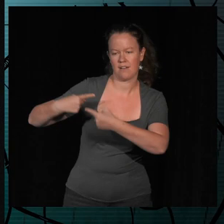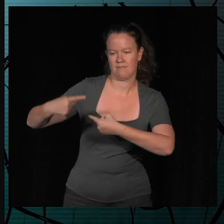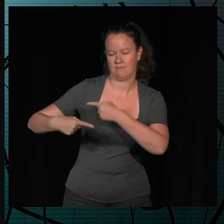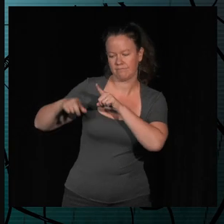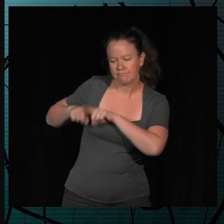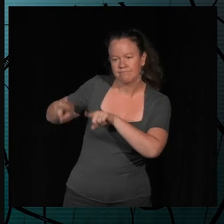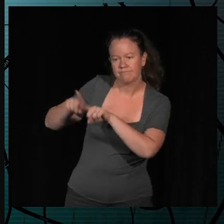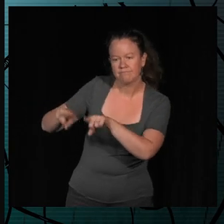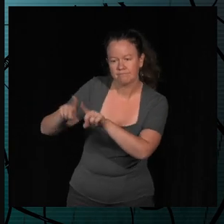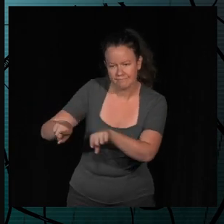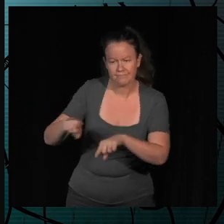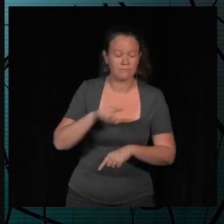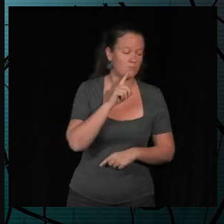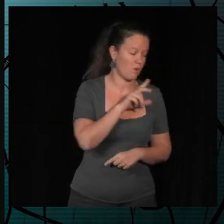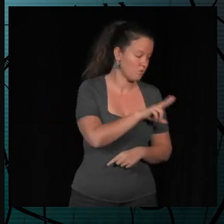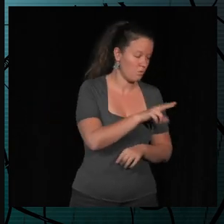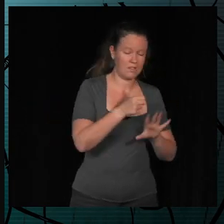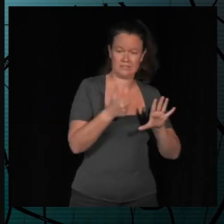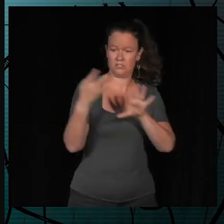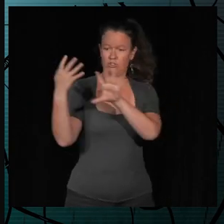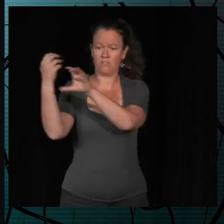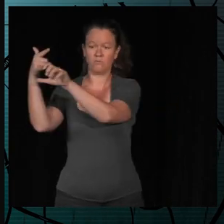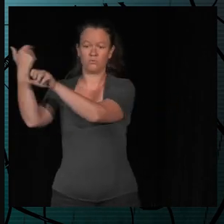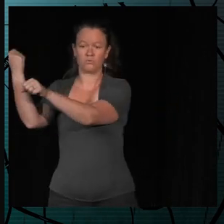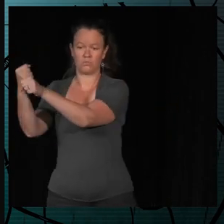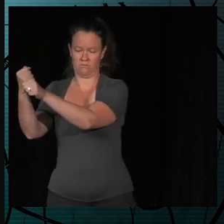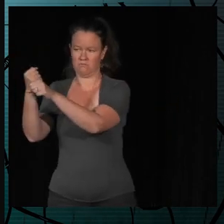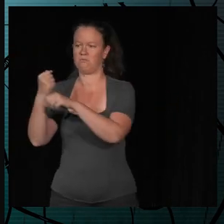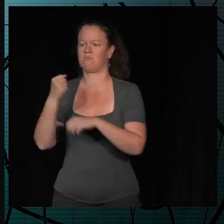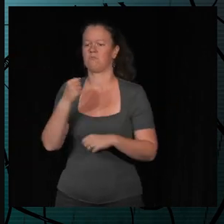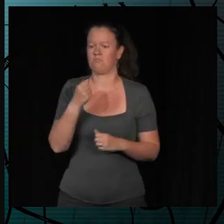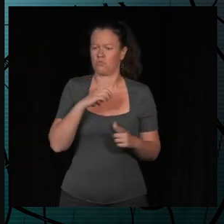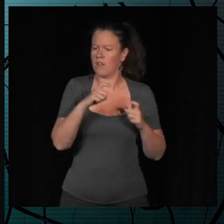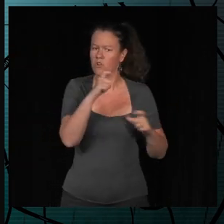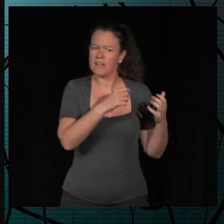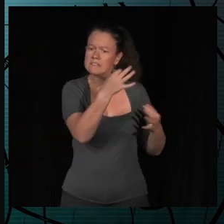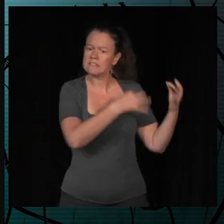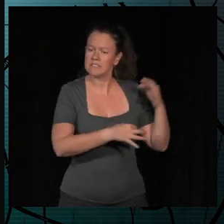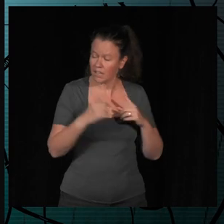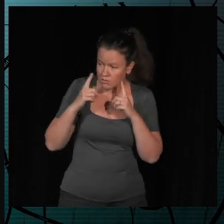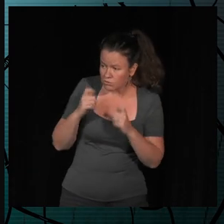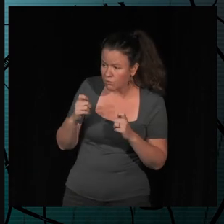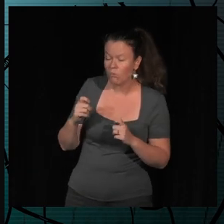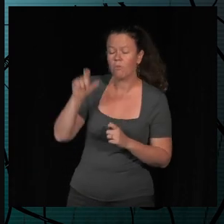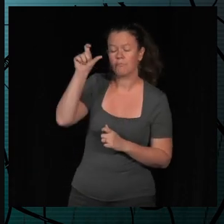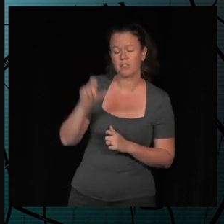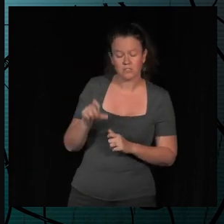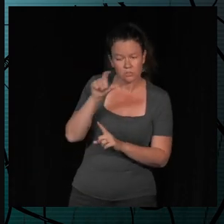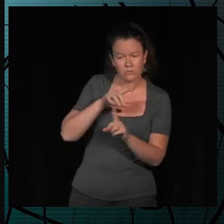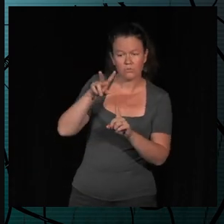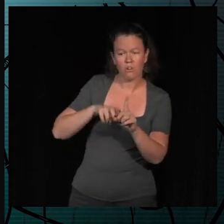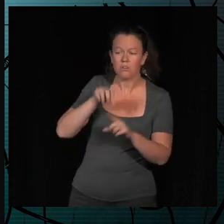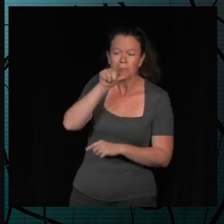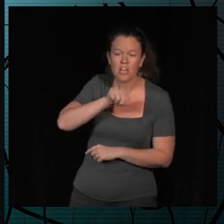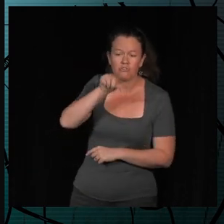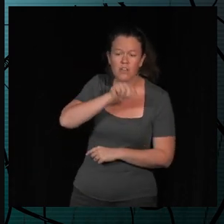beaucoup de collègues m'ont dit mais 36 9 12 ça correspond pas aux âge d'évolution de l'enfant d'après piager ben j'ai répondu oui parce que